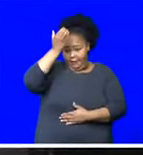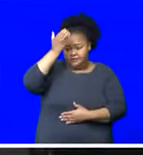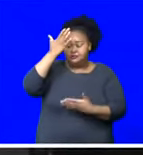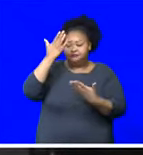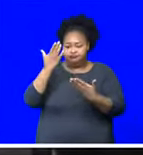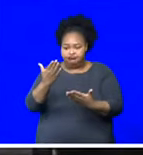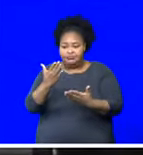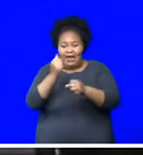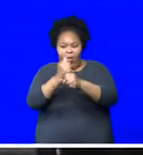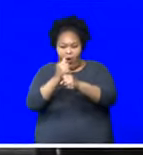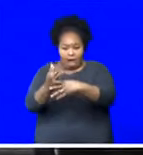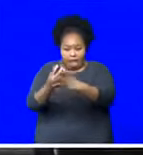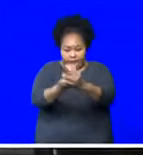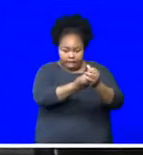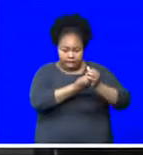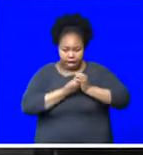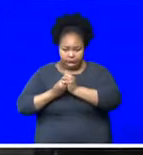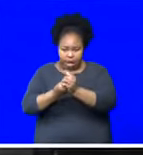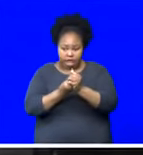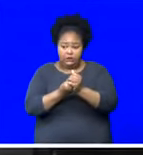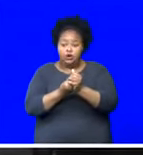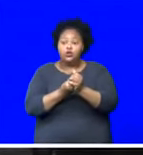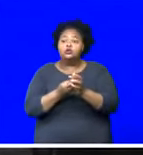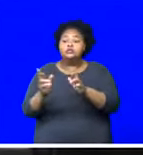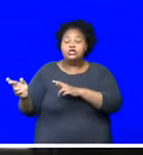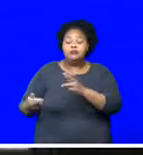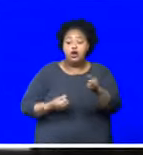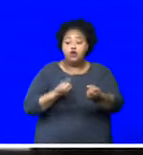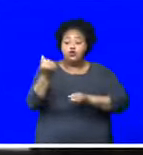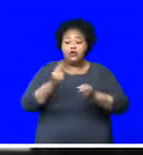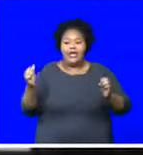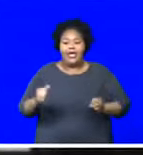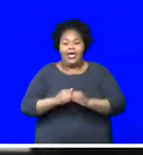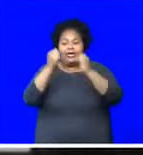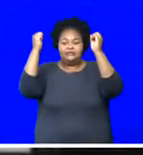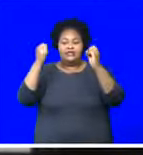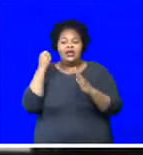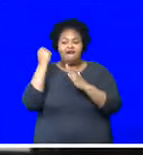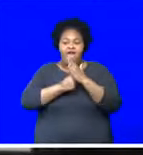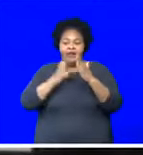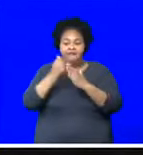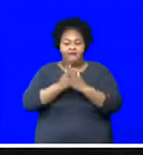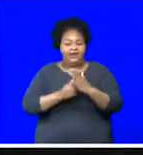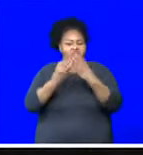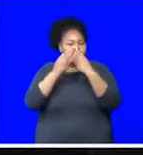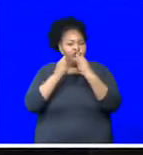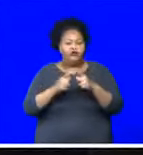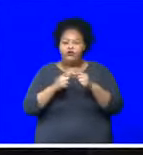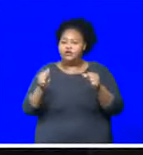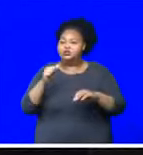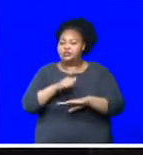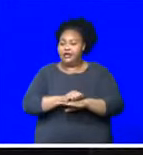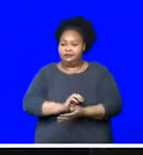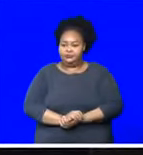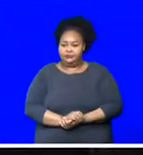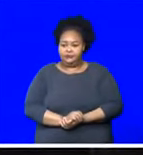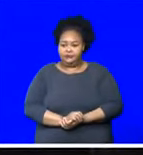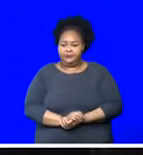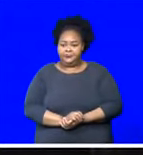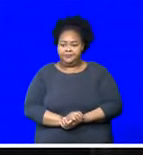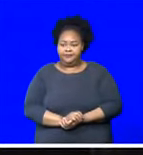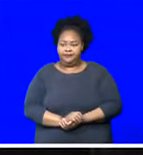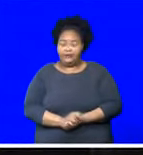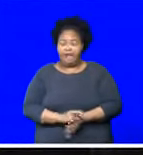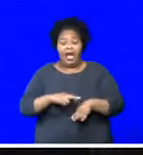lekuhlanganisa tandla ekuthendeni kuliwe ngalesimo lesibhekene naso bose. Amina Mohammed